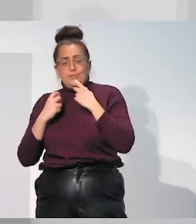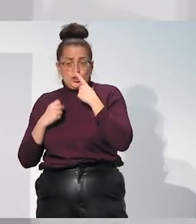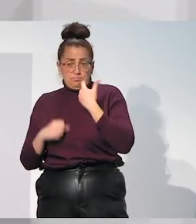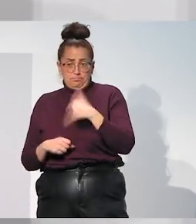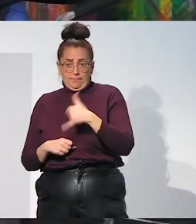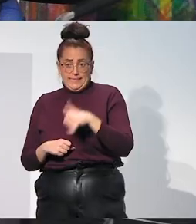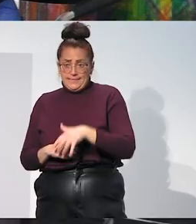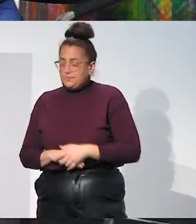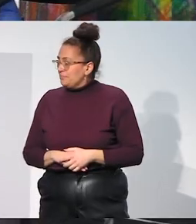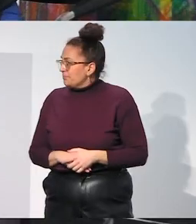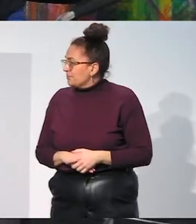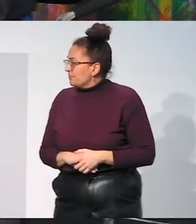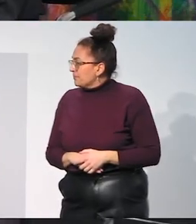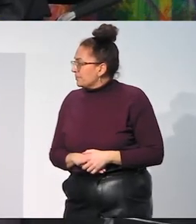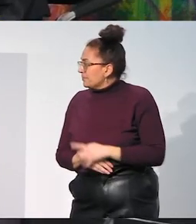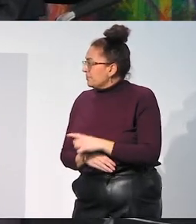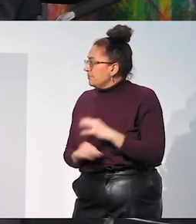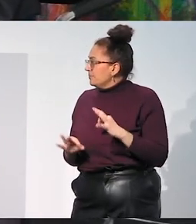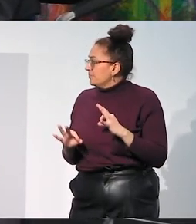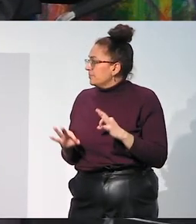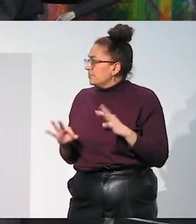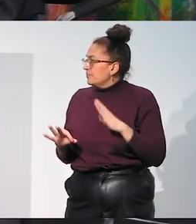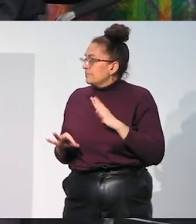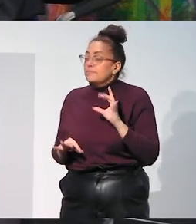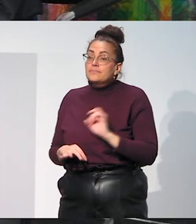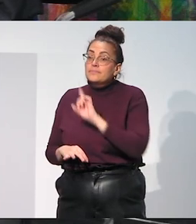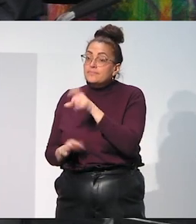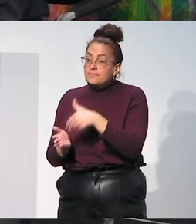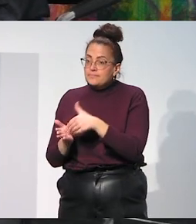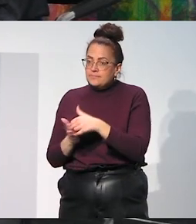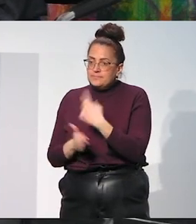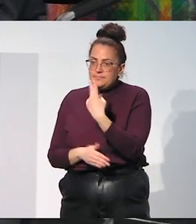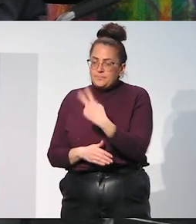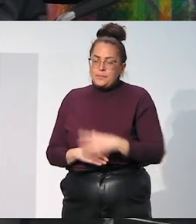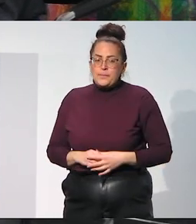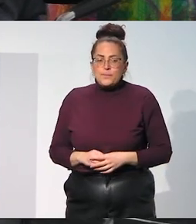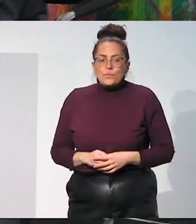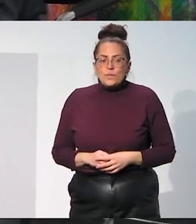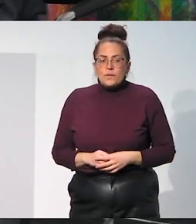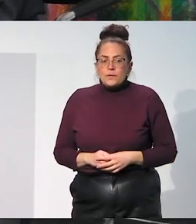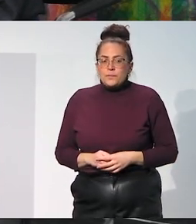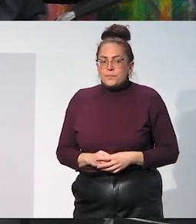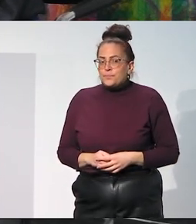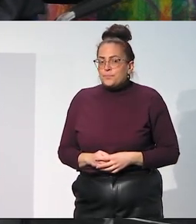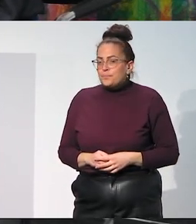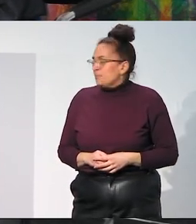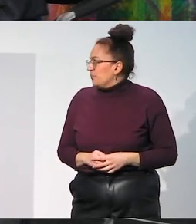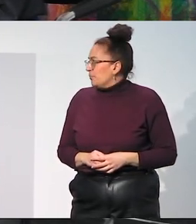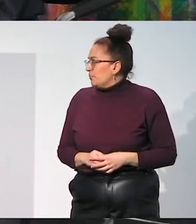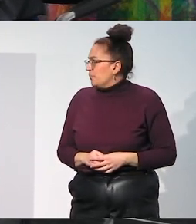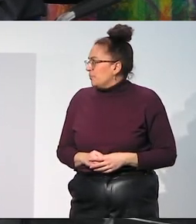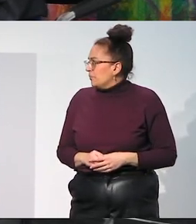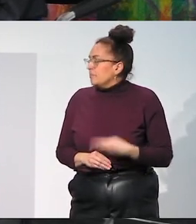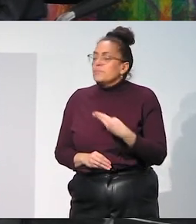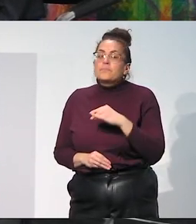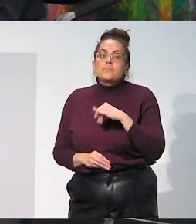Je vais vous donner la parole dans quelques instants. J'ai 2 questions encore à vous poser. Vous qui êtes une lectrice de Pierre Michon,